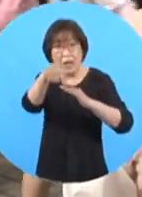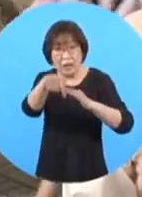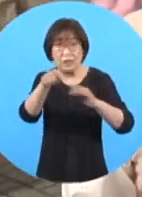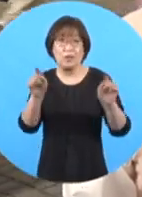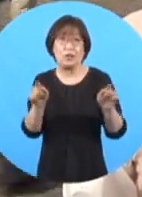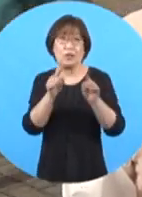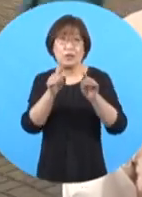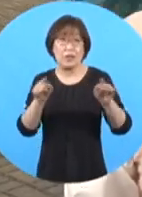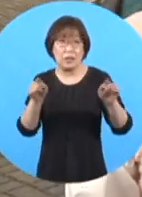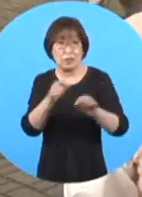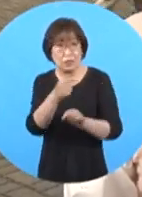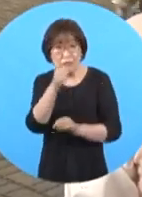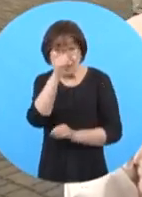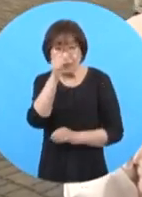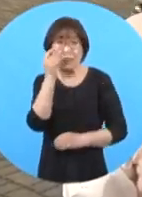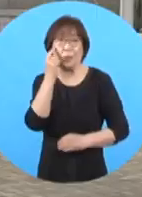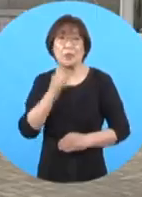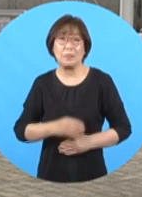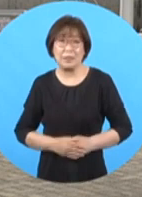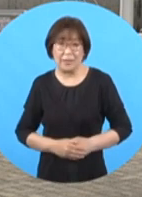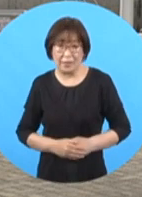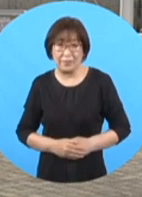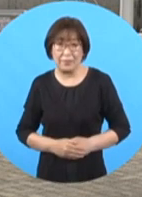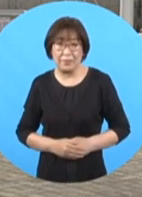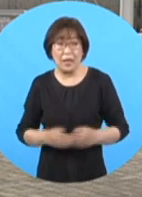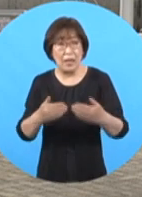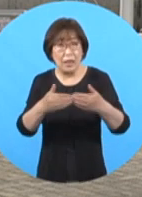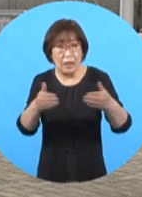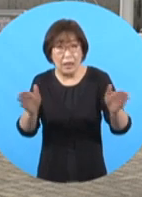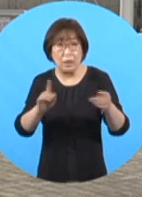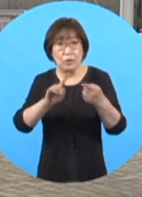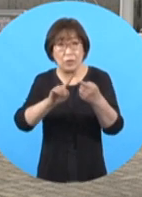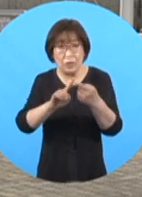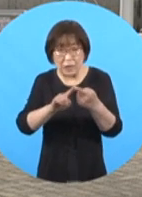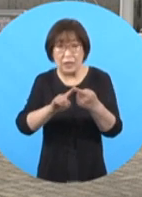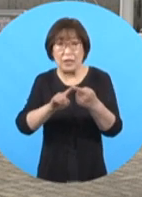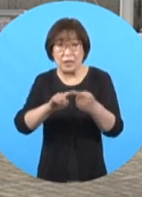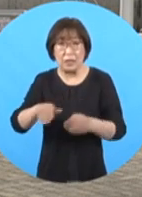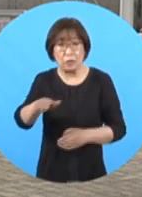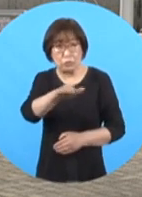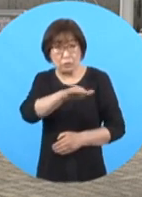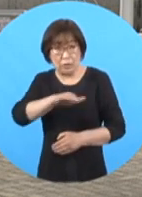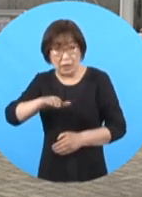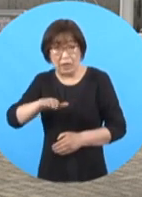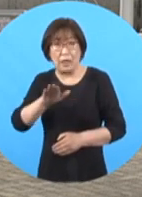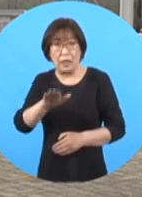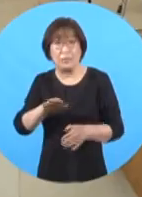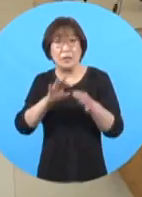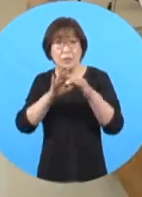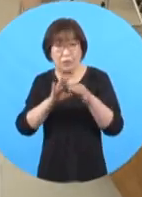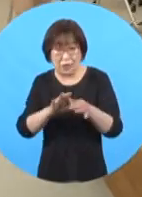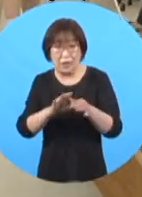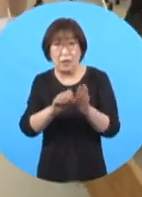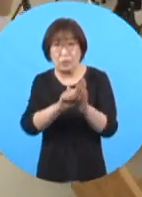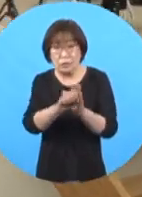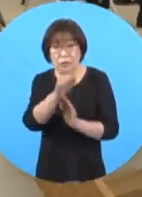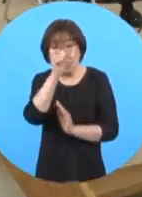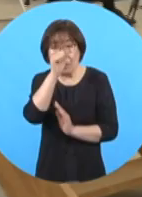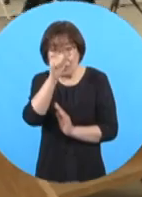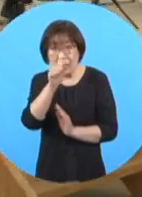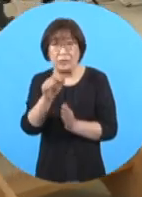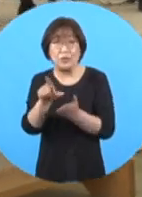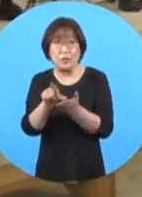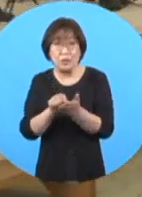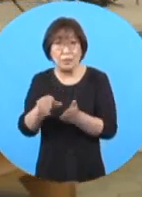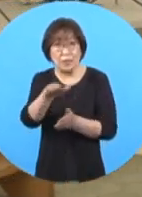コンピューターとってすごくいいなぁと思っこういったか風的な空間うっおりましたので有効に活用して皆さま方に楽しん